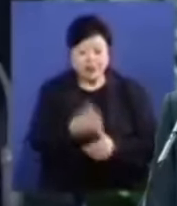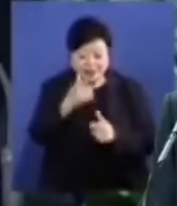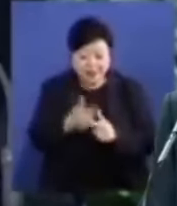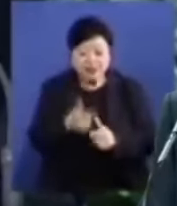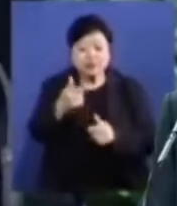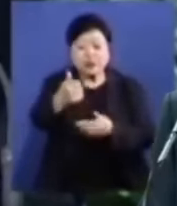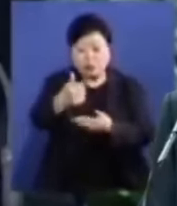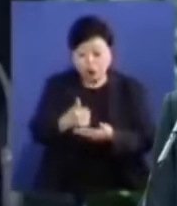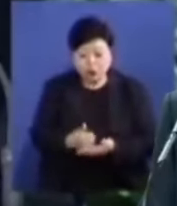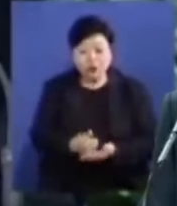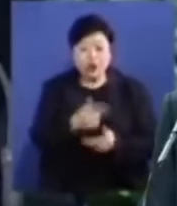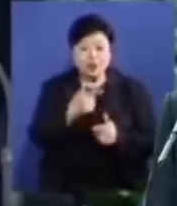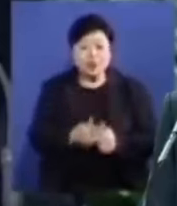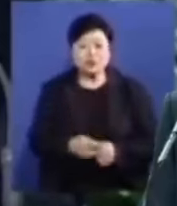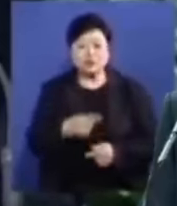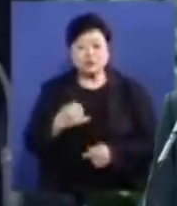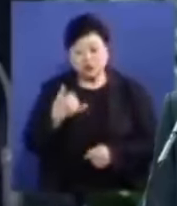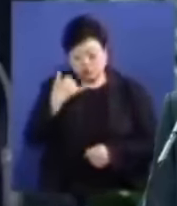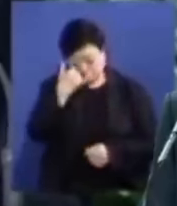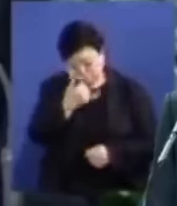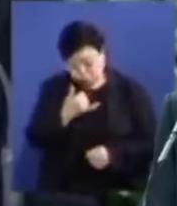예수님을 모시고 있어도 예수님이 주무시고,